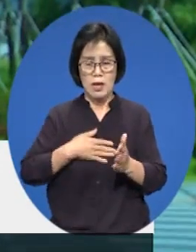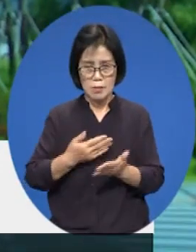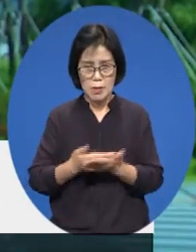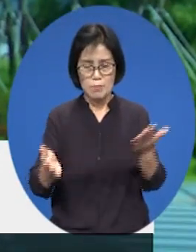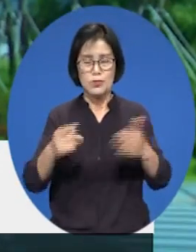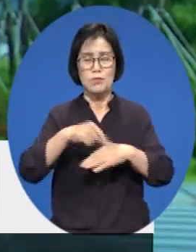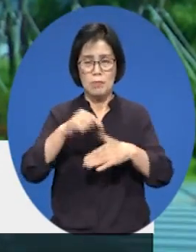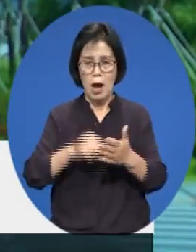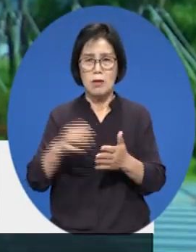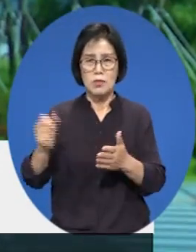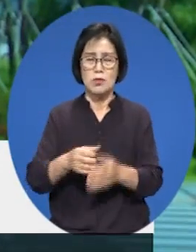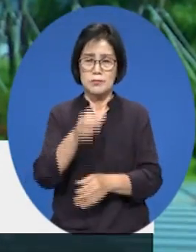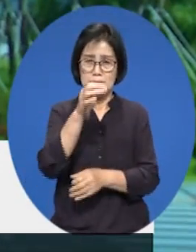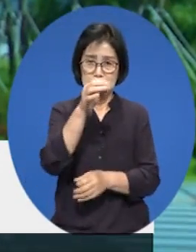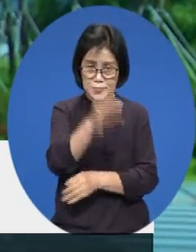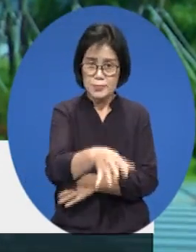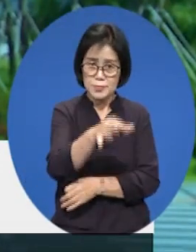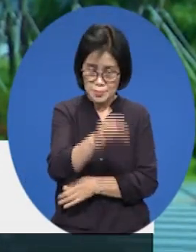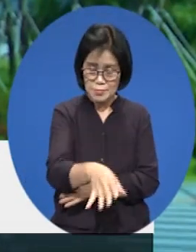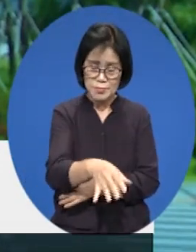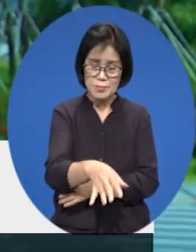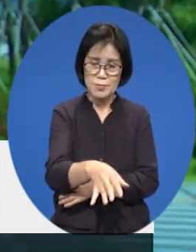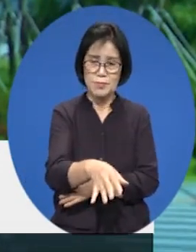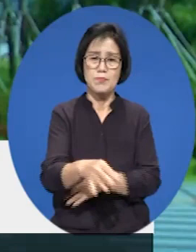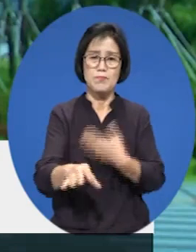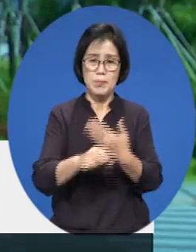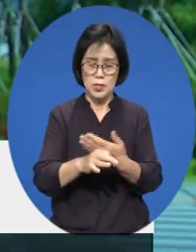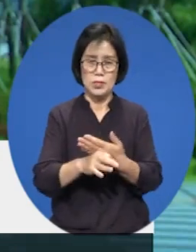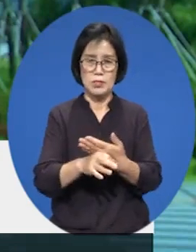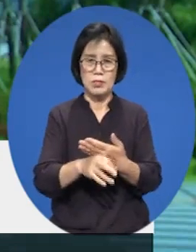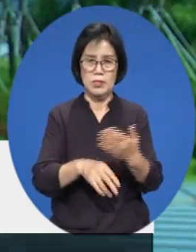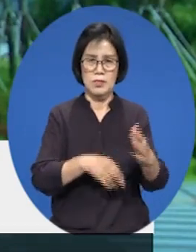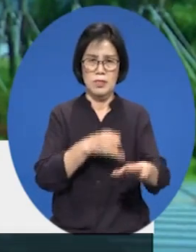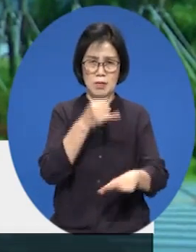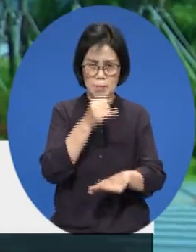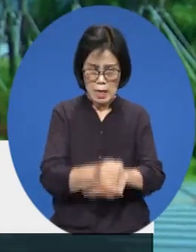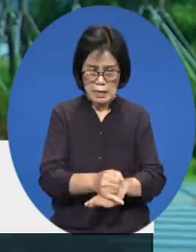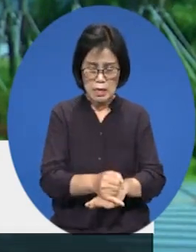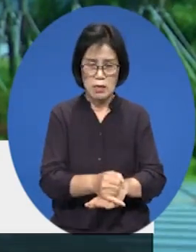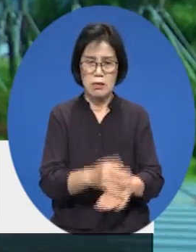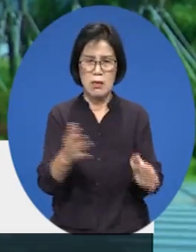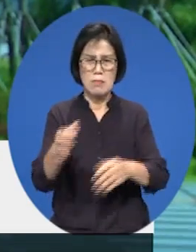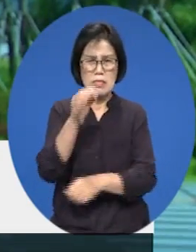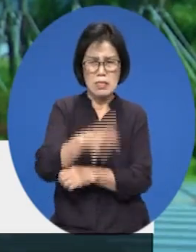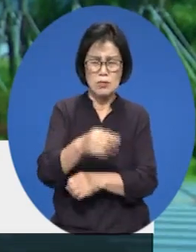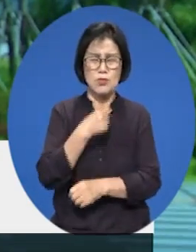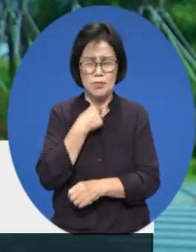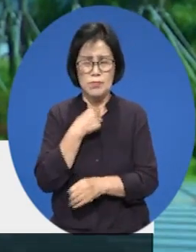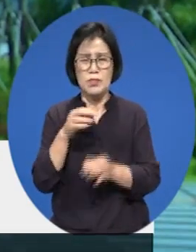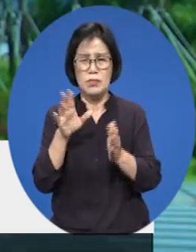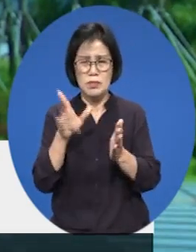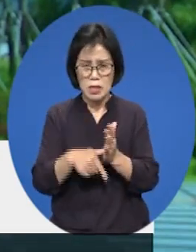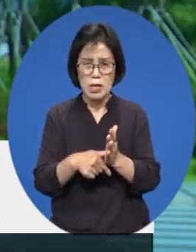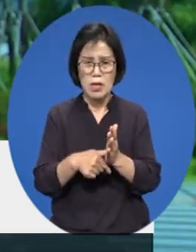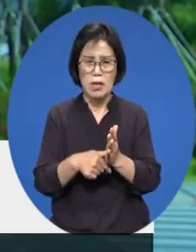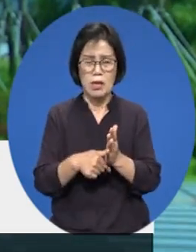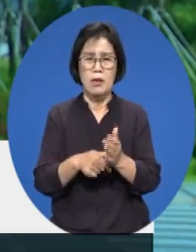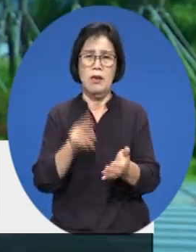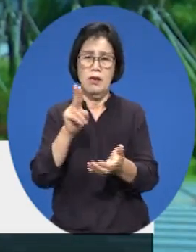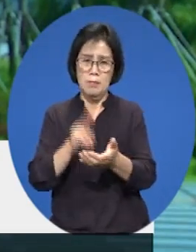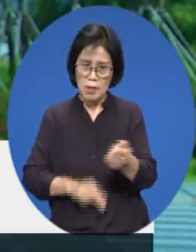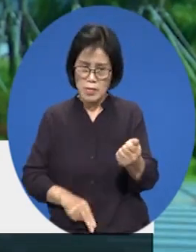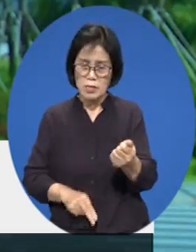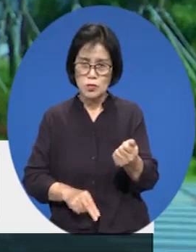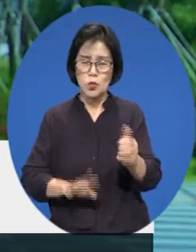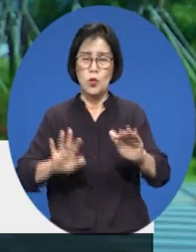좀 사 주었고 이 사람들 격려해 줘야 되겠다 이렇게 하면 그 바닥인 겁니다 남들이 다 사고 싶어 안달이 났을 때 팔아 주는 것도 어 그